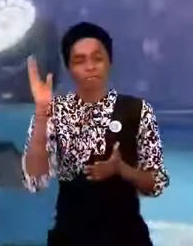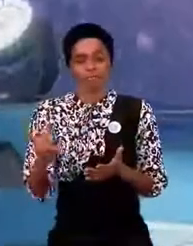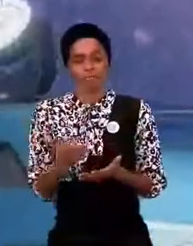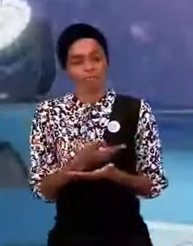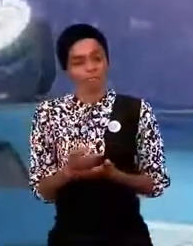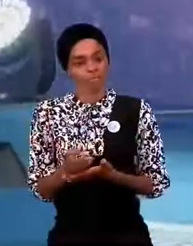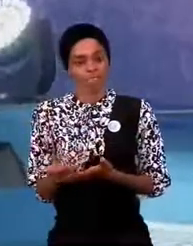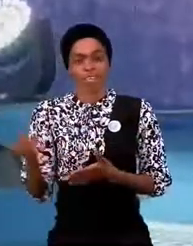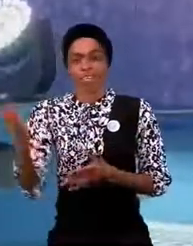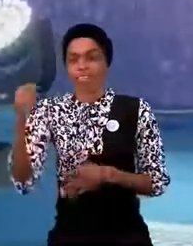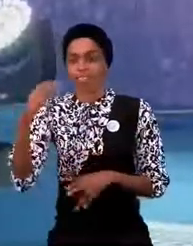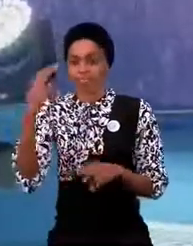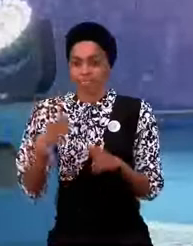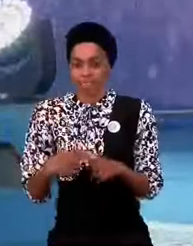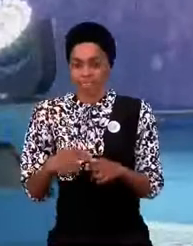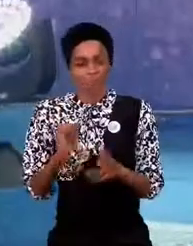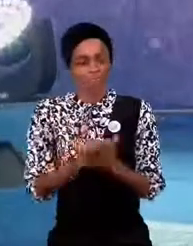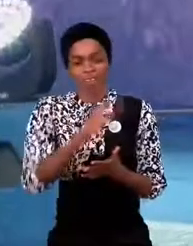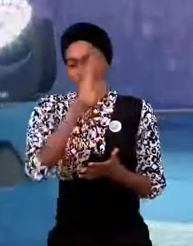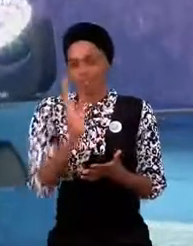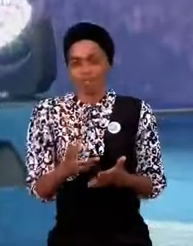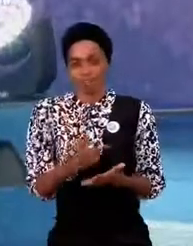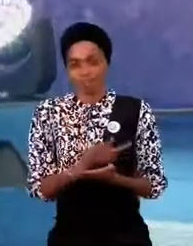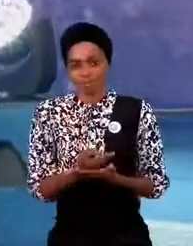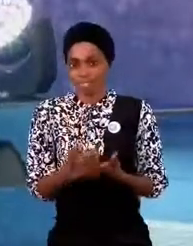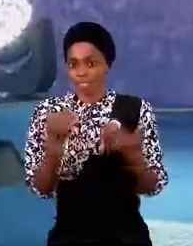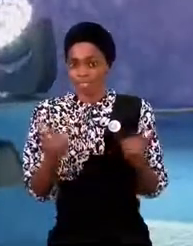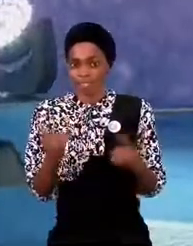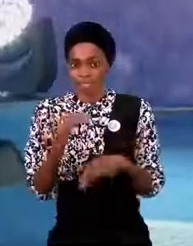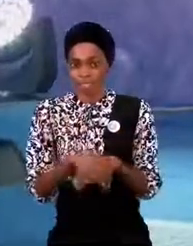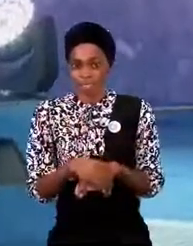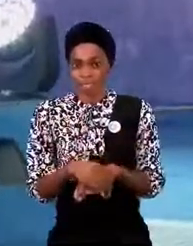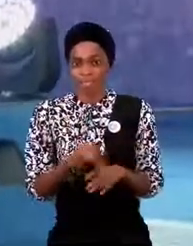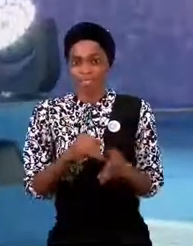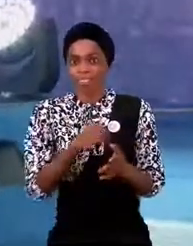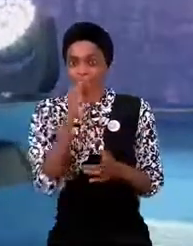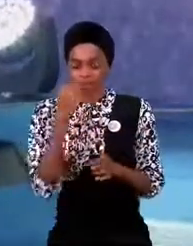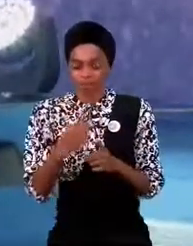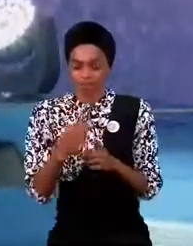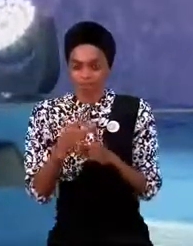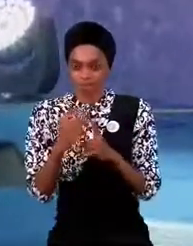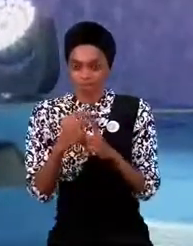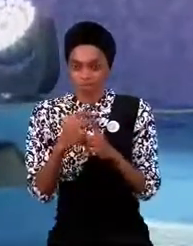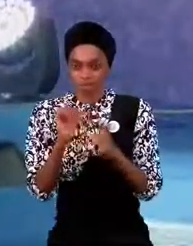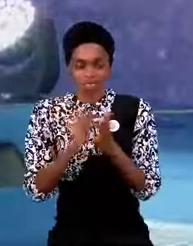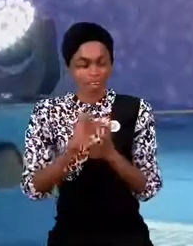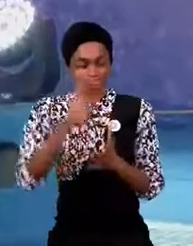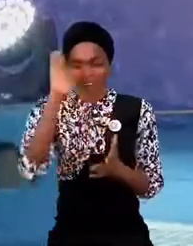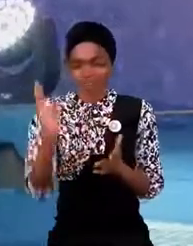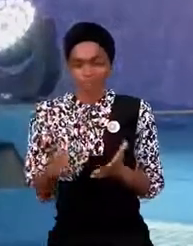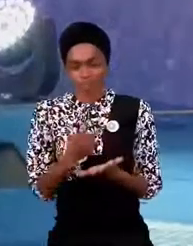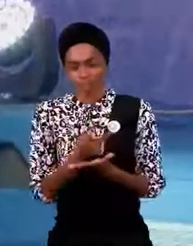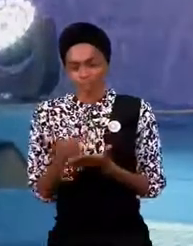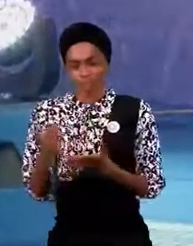c'est la parole qui ne faillit jamais, la parole venant du ciel, la parole dans nos cœurs,